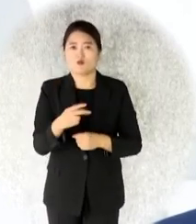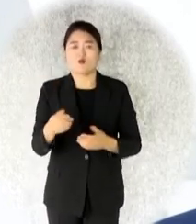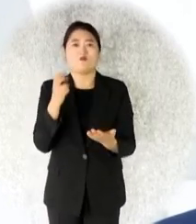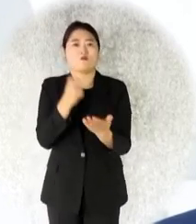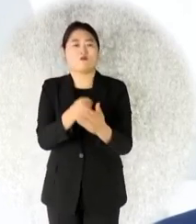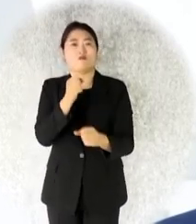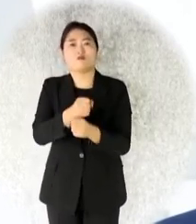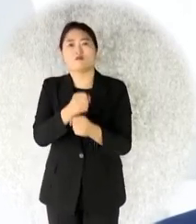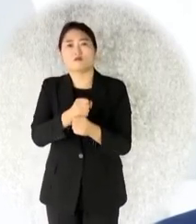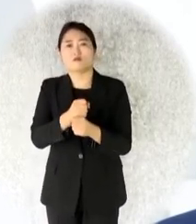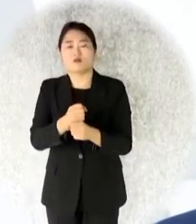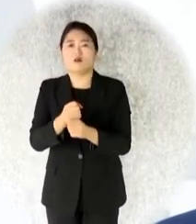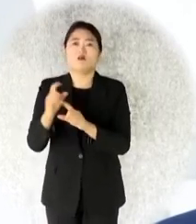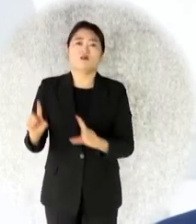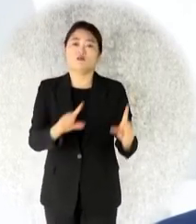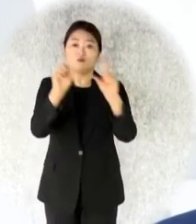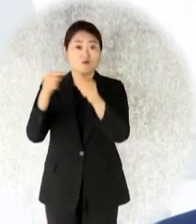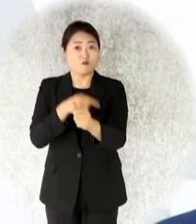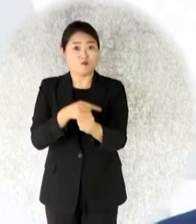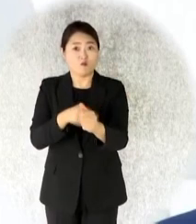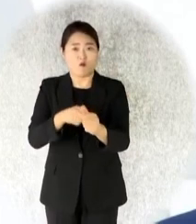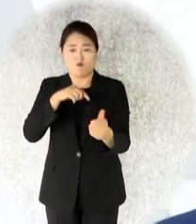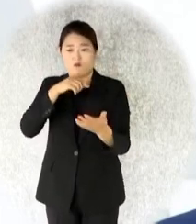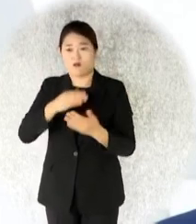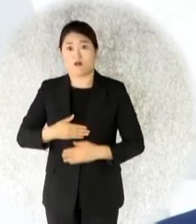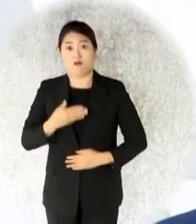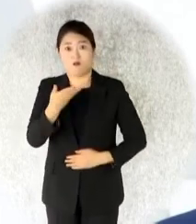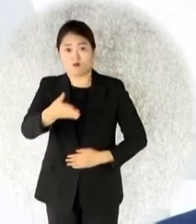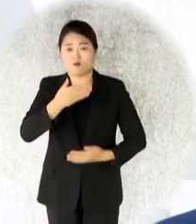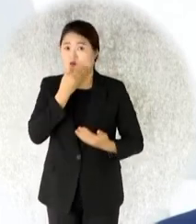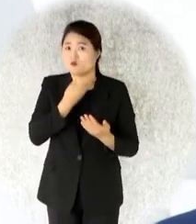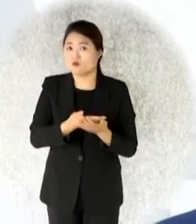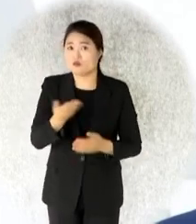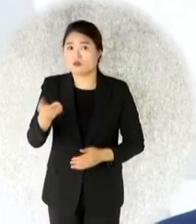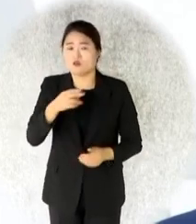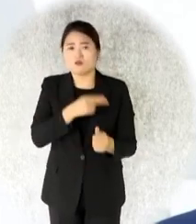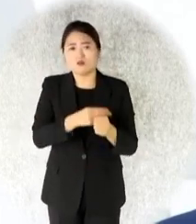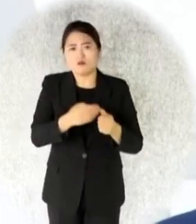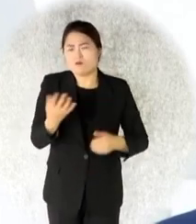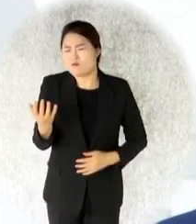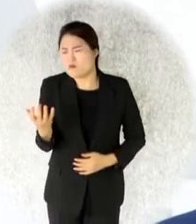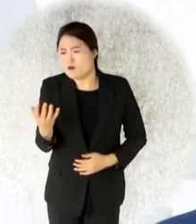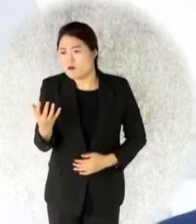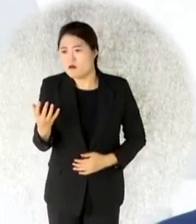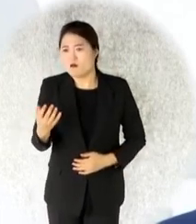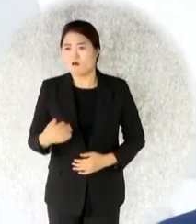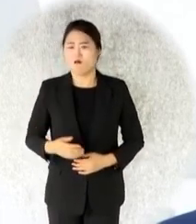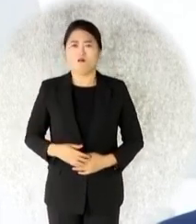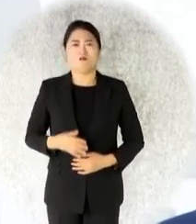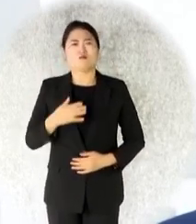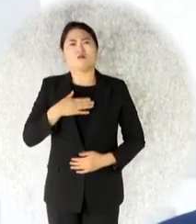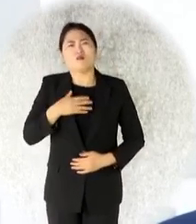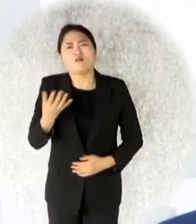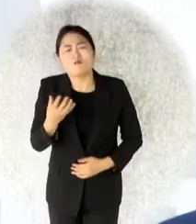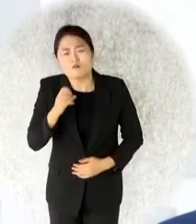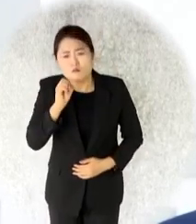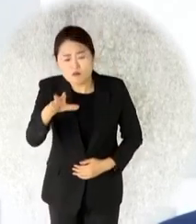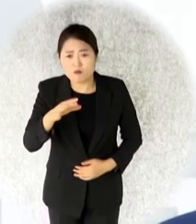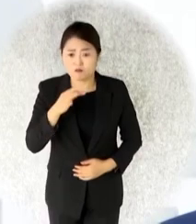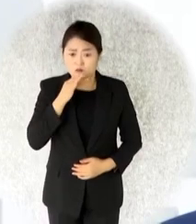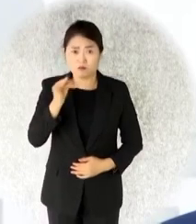생활지득권 고시도 중요하지만 교사가 아프면 아프다고 말할 수 있어야